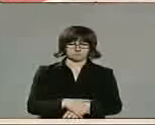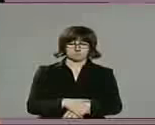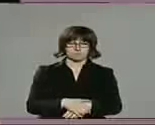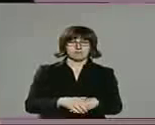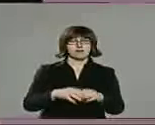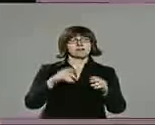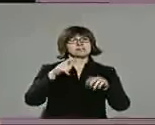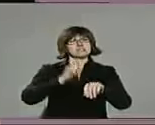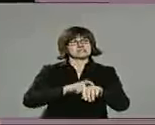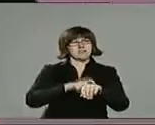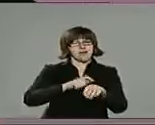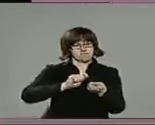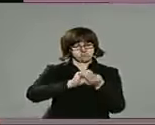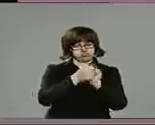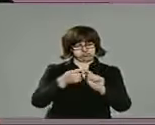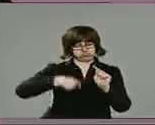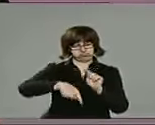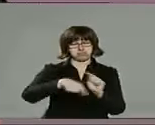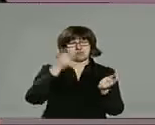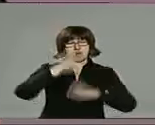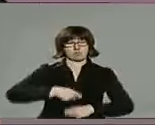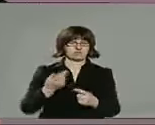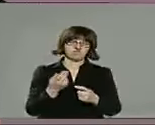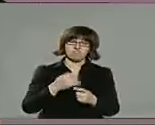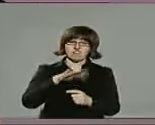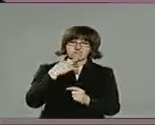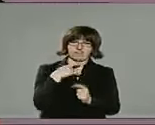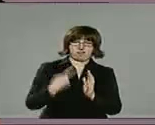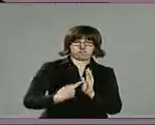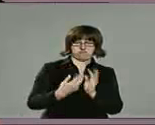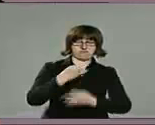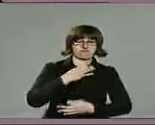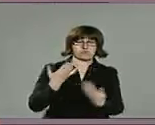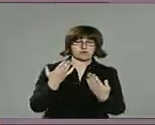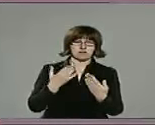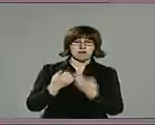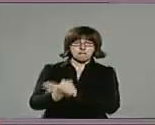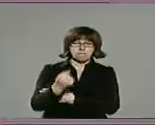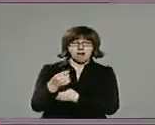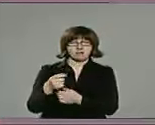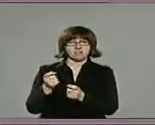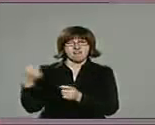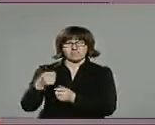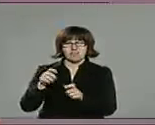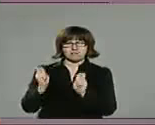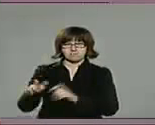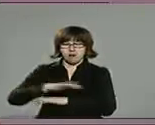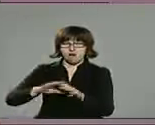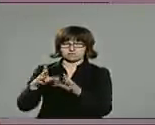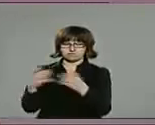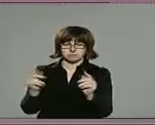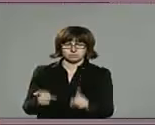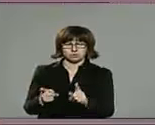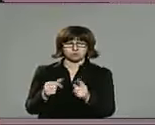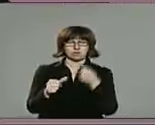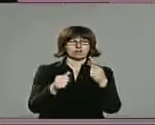Die Zeitenwende, vor der wir im Augenblick stehen, stellt uns für gewaltige Herausforderungen. Die Macht der Finanzmärkte brechen, die